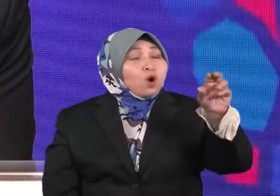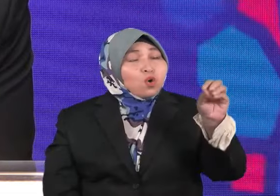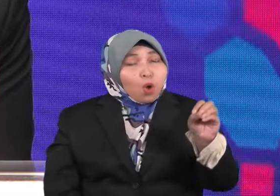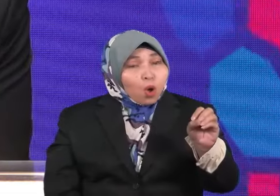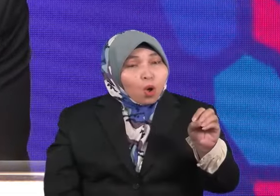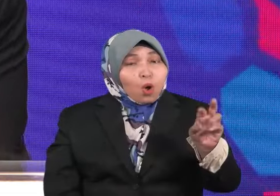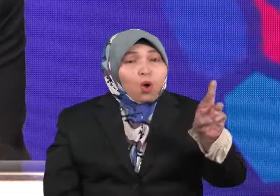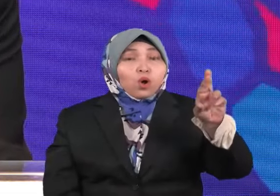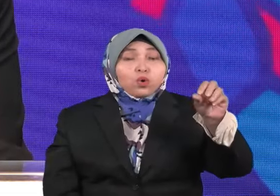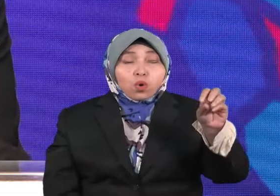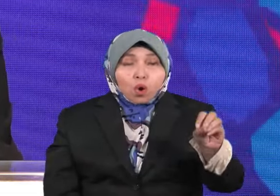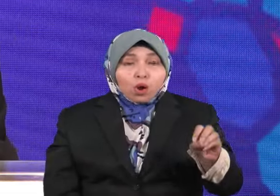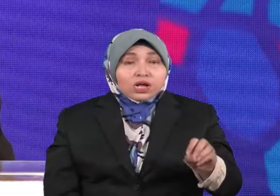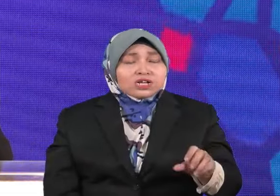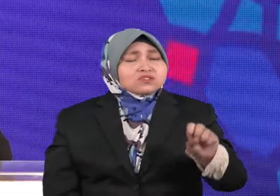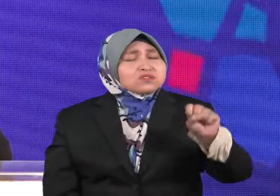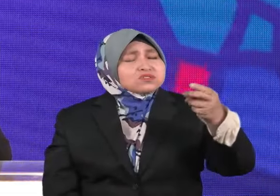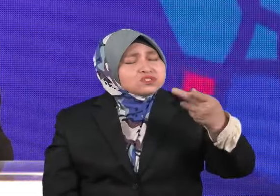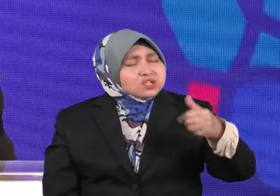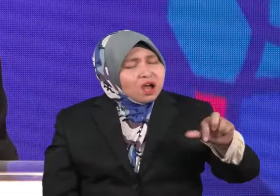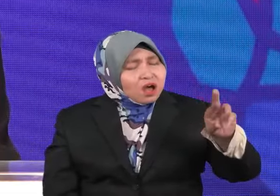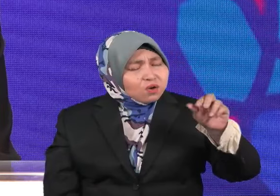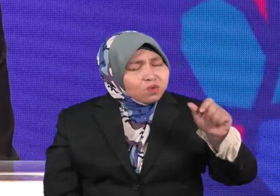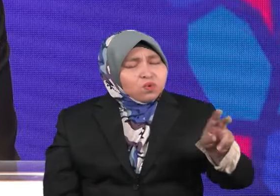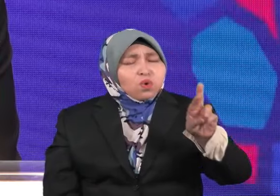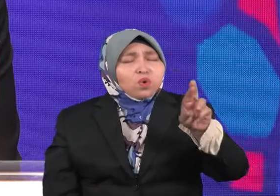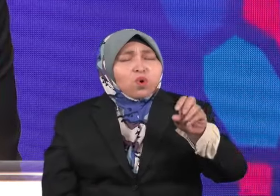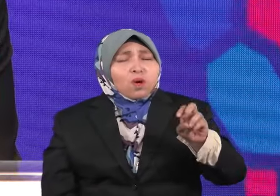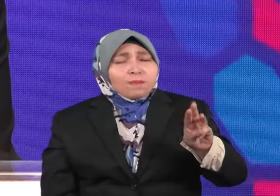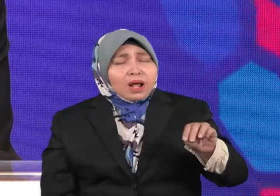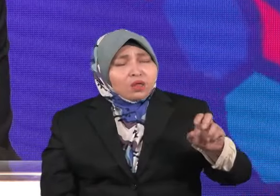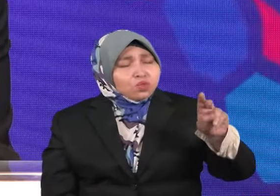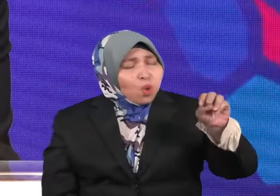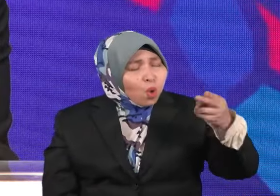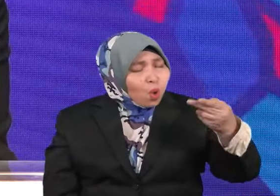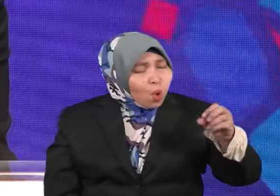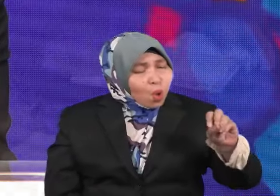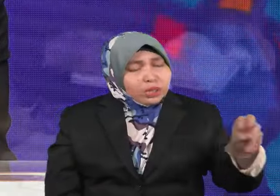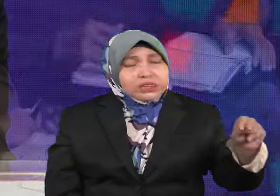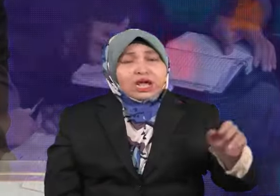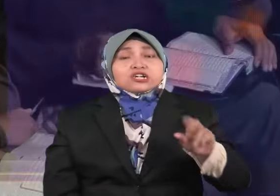Ra. Syahru Ramadhan.